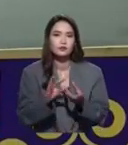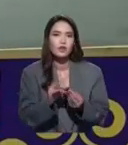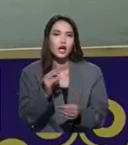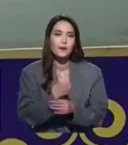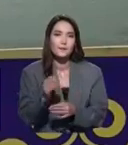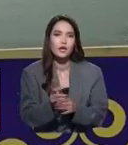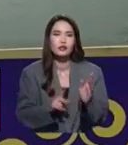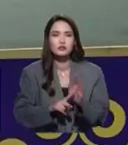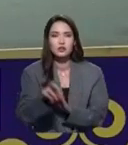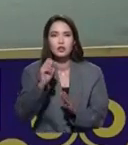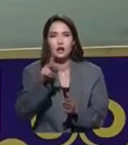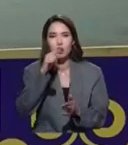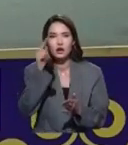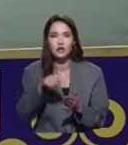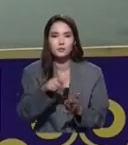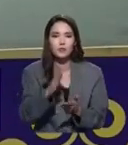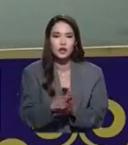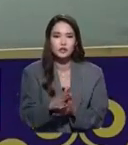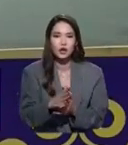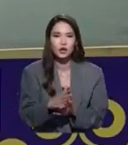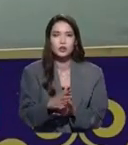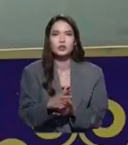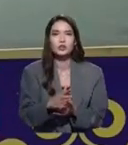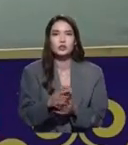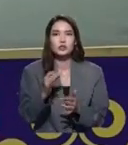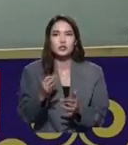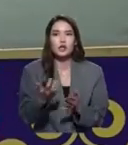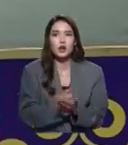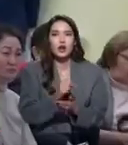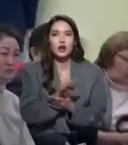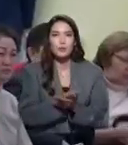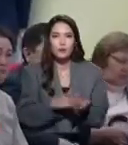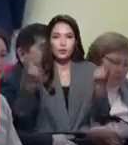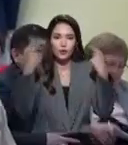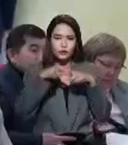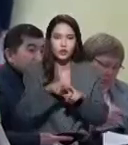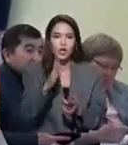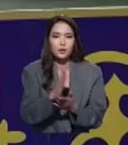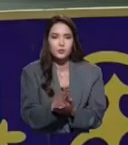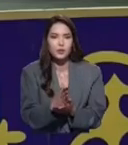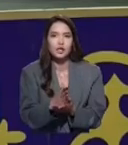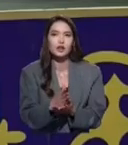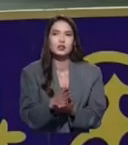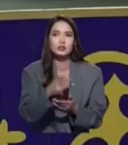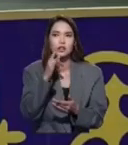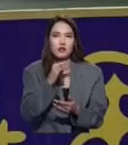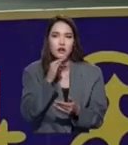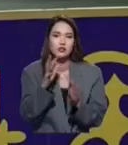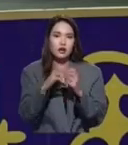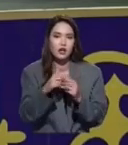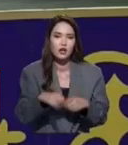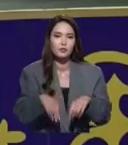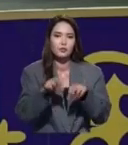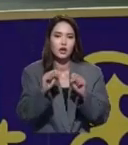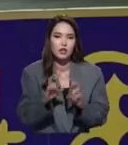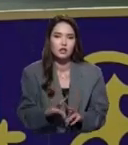какую-то услышать. Потому что в большинстве случаев проблемы системные. Вопрос стоит в том, что просто мы должны предпринять усилия